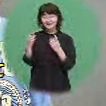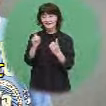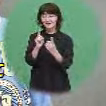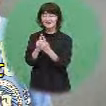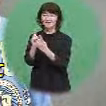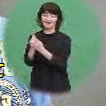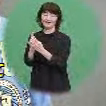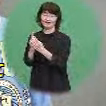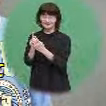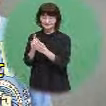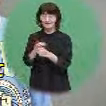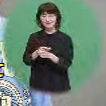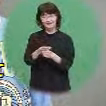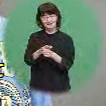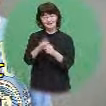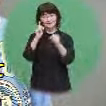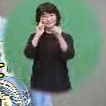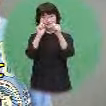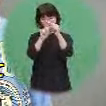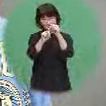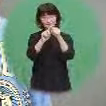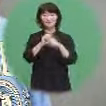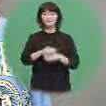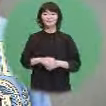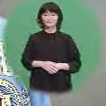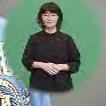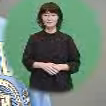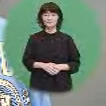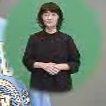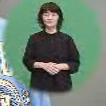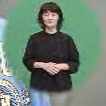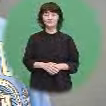たexperiencemeFriends